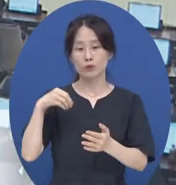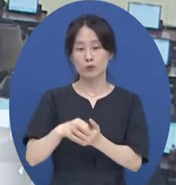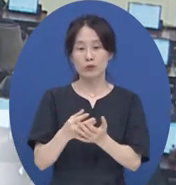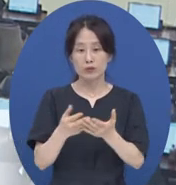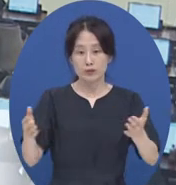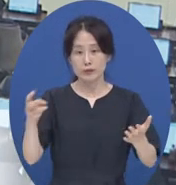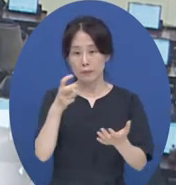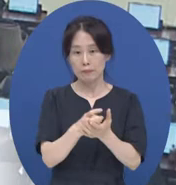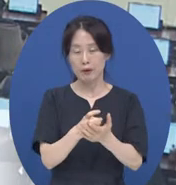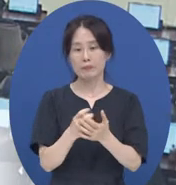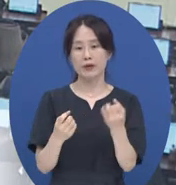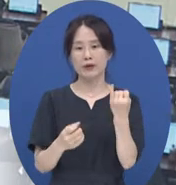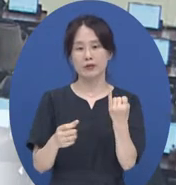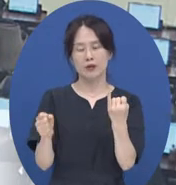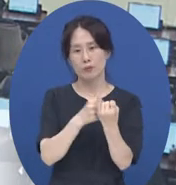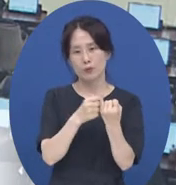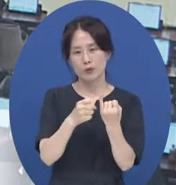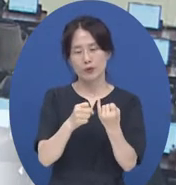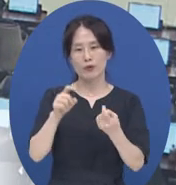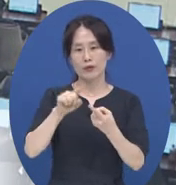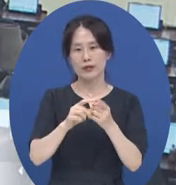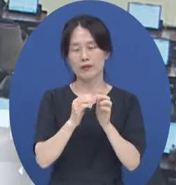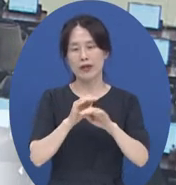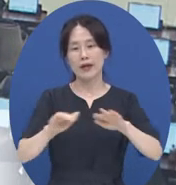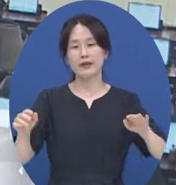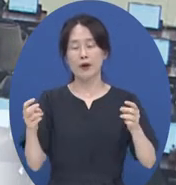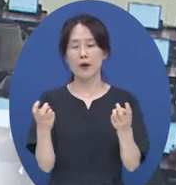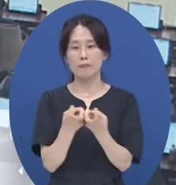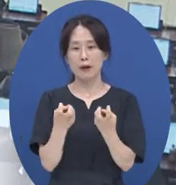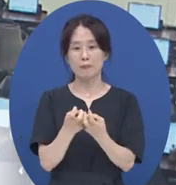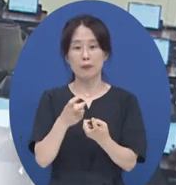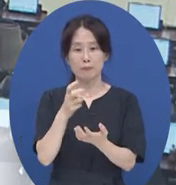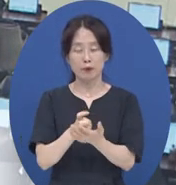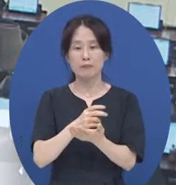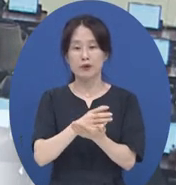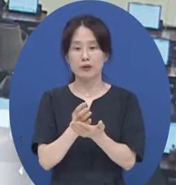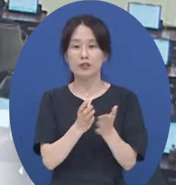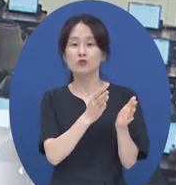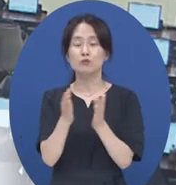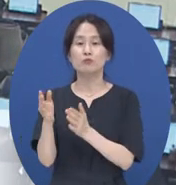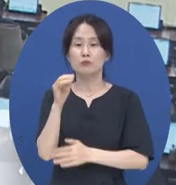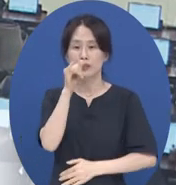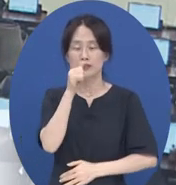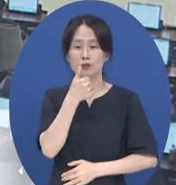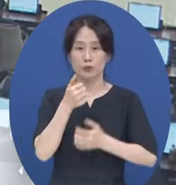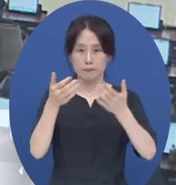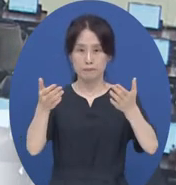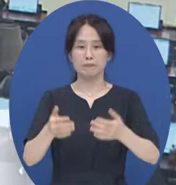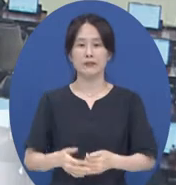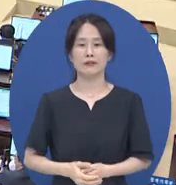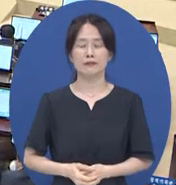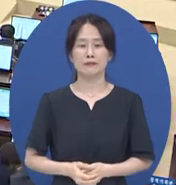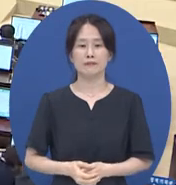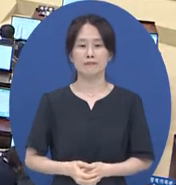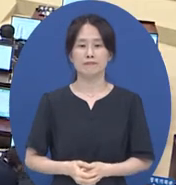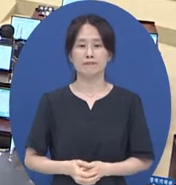조례안과 여성가정폭력 공동대응체계 구축 조례안 등이 처리될 예정입니다. 최창순 기자입니다.